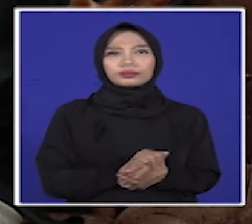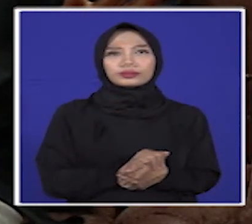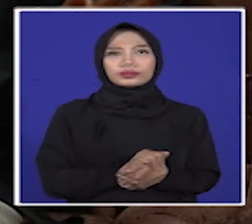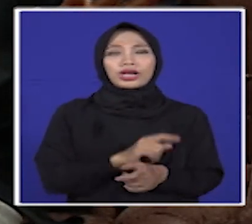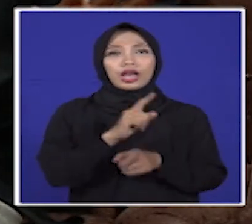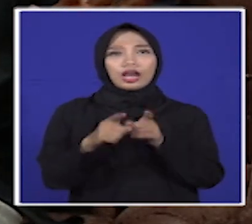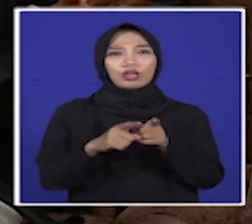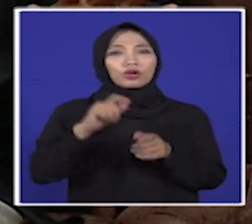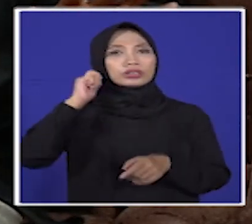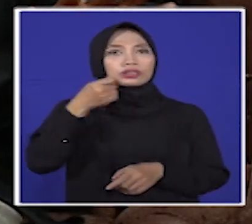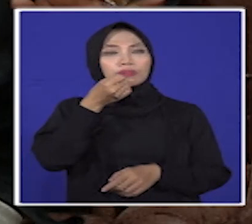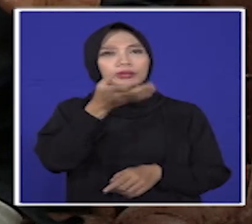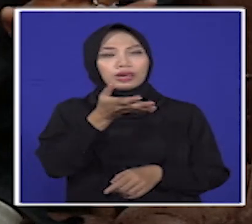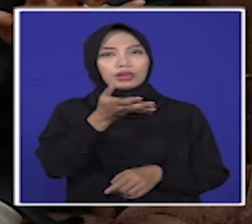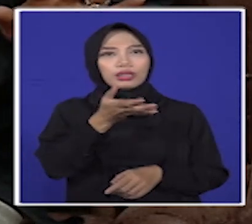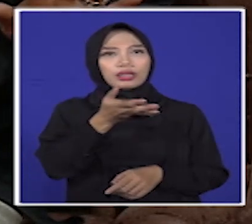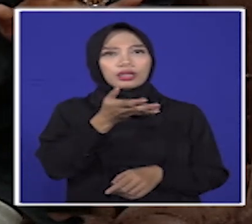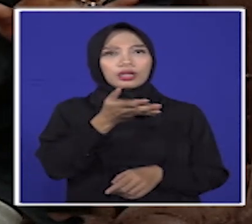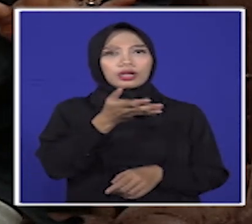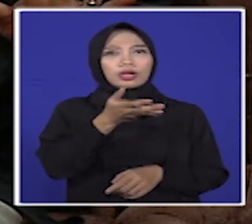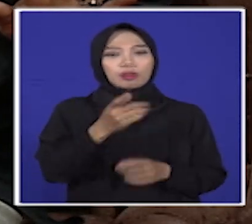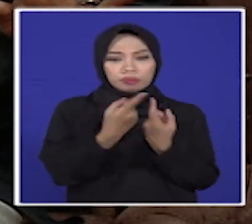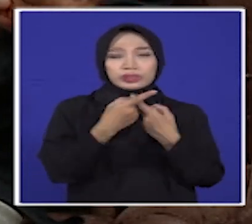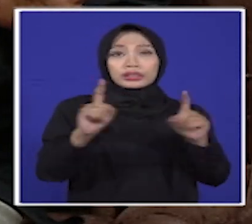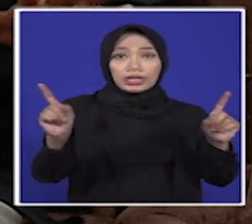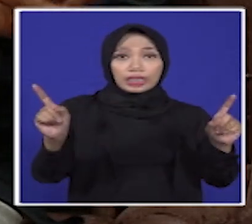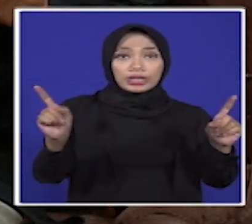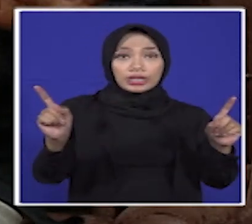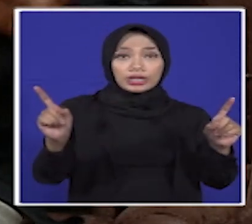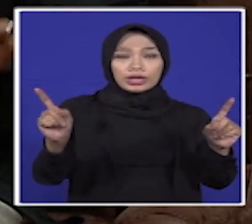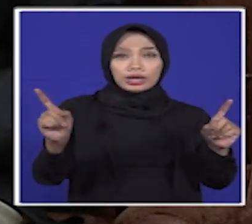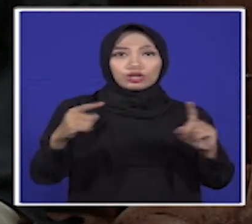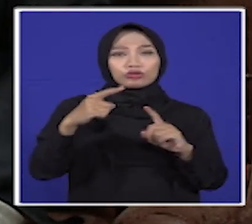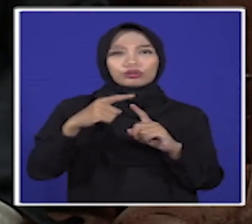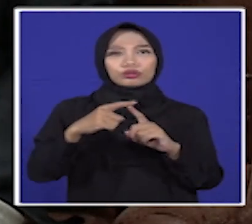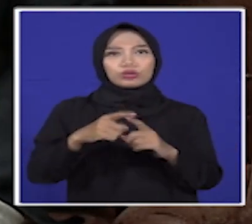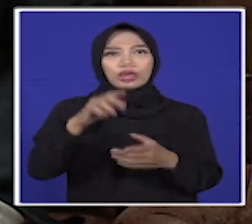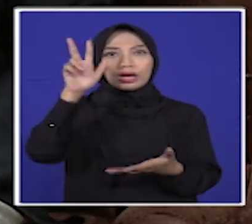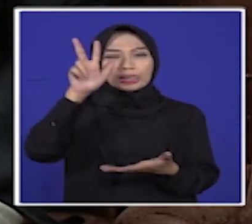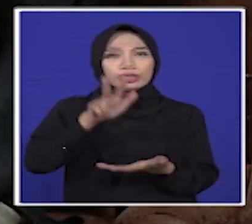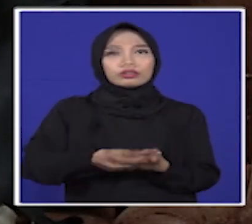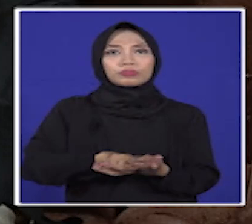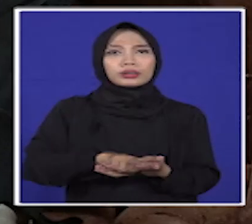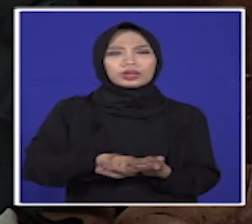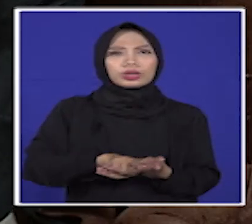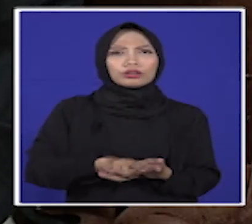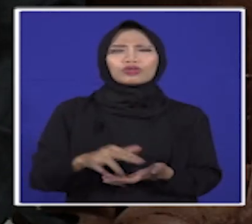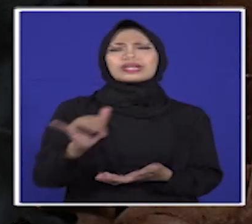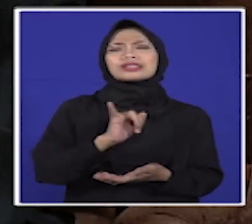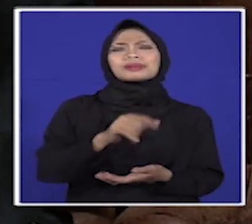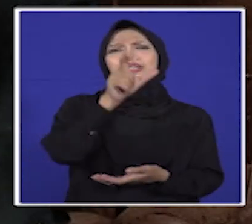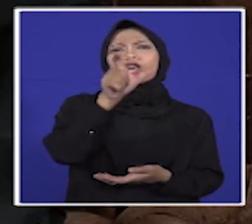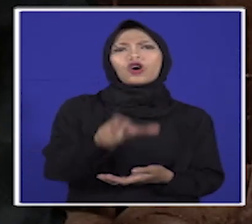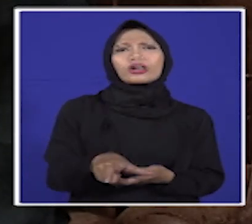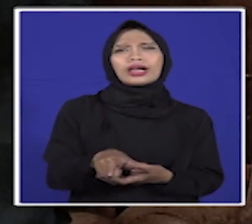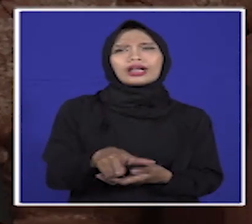seperti orang lain, gitu ya, sudah seperti orang lain. Jadi mau dia kalau berhubungan apa sosial